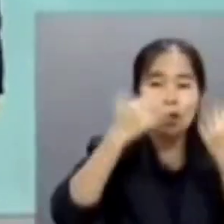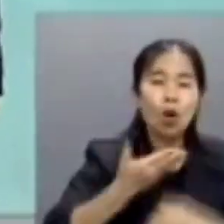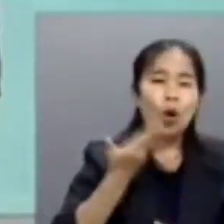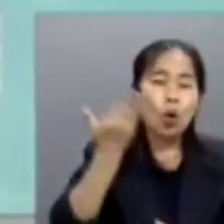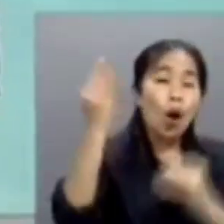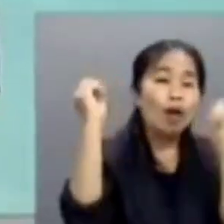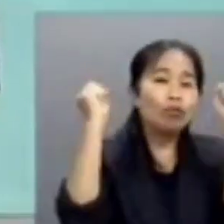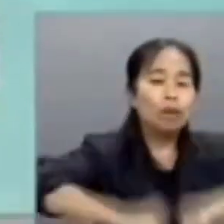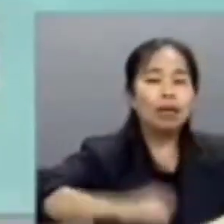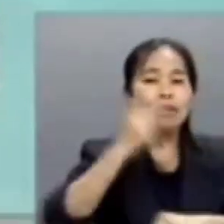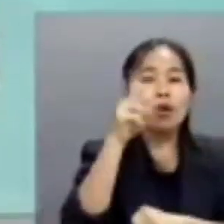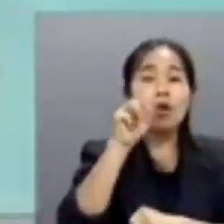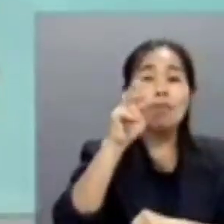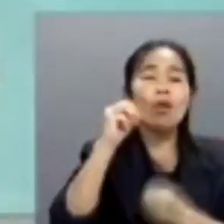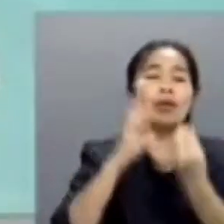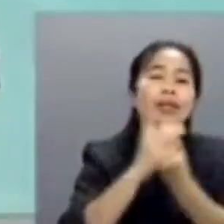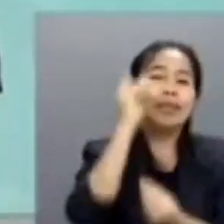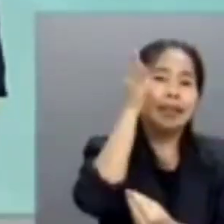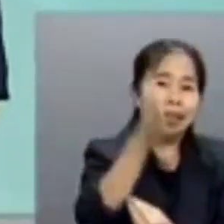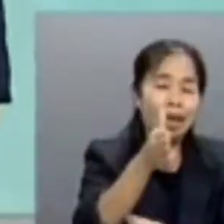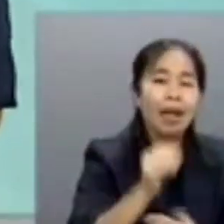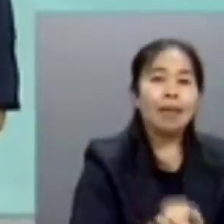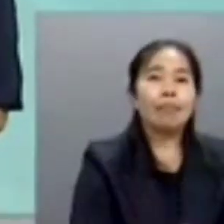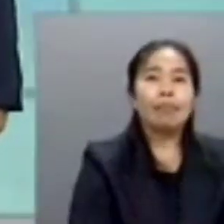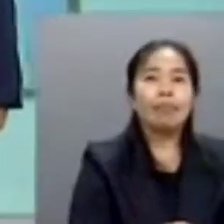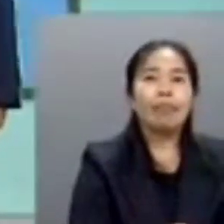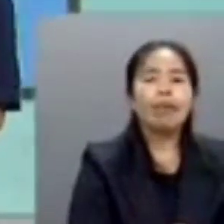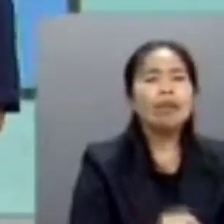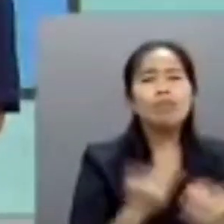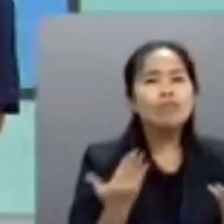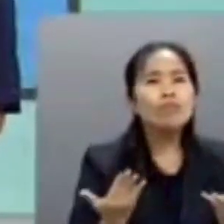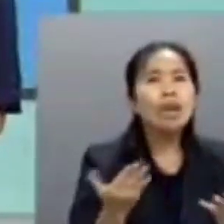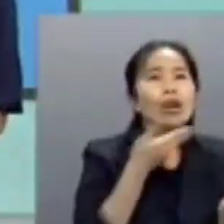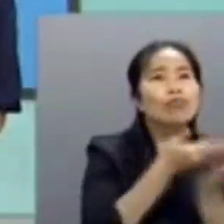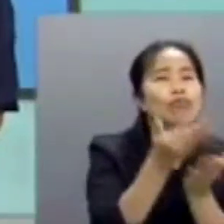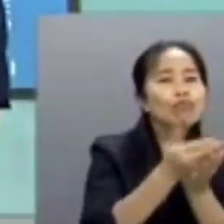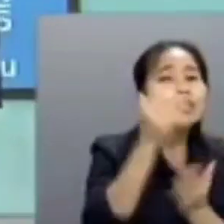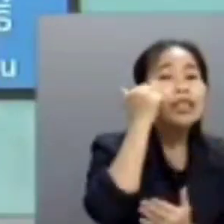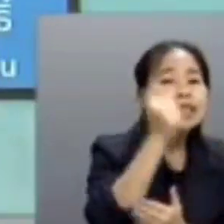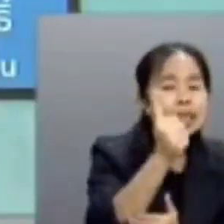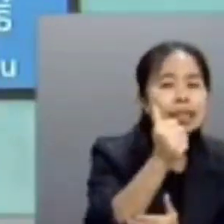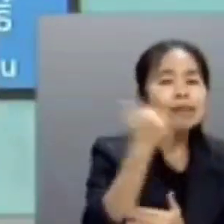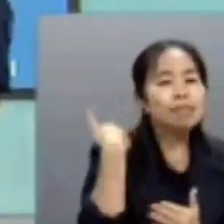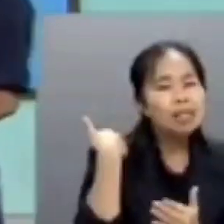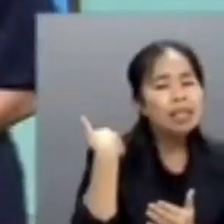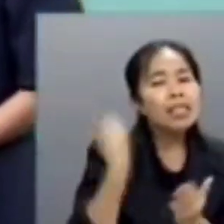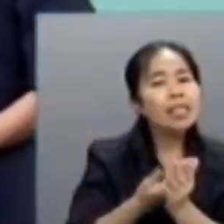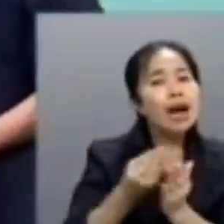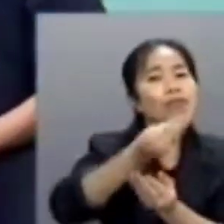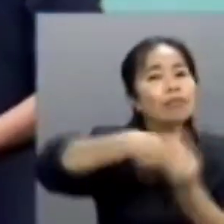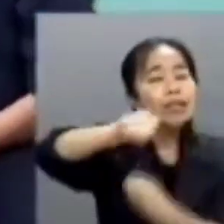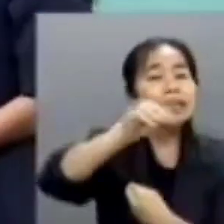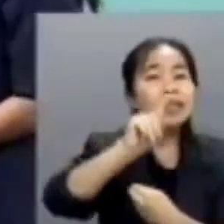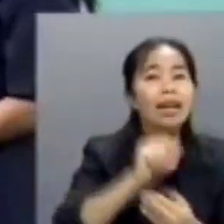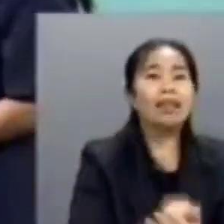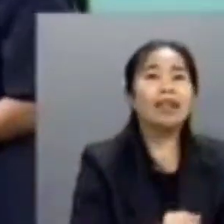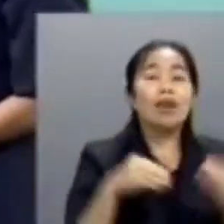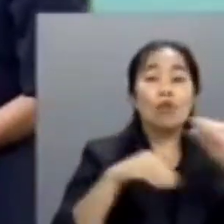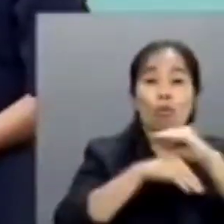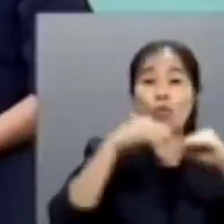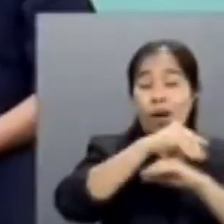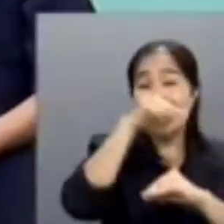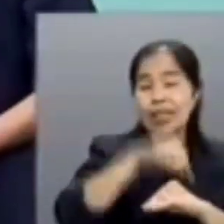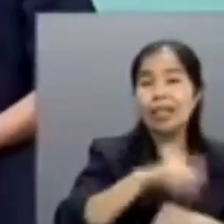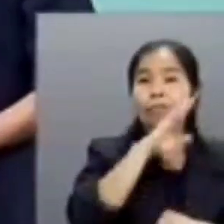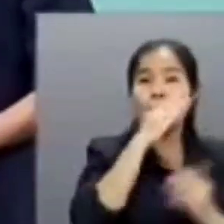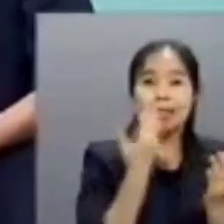มากขึ้นหนึ่งในมาตรการที่รับความสนใจมากในปีนี้ก็คือชอบดีมีคืนที่สามารถคะมีโครงการได้แล้วจนถึง